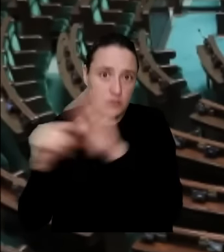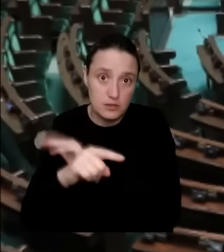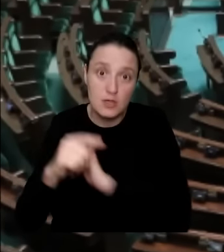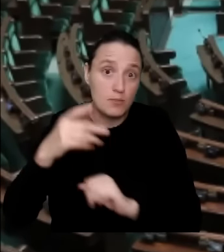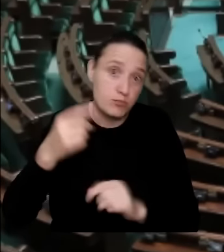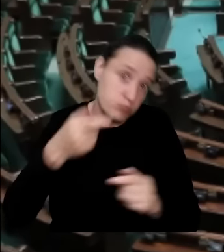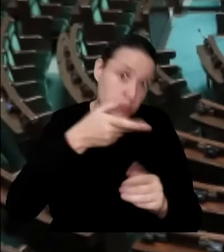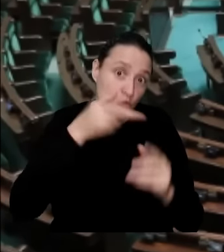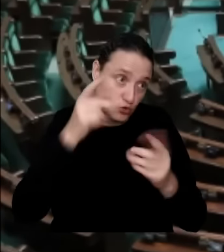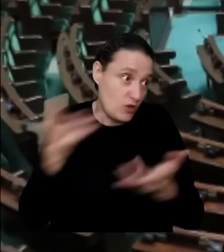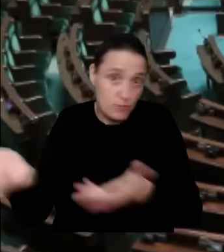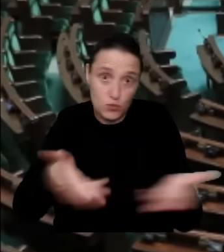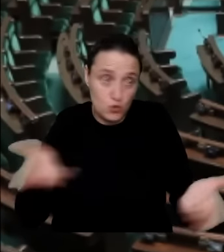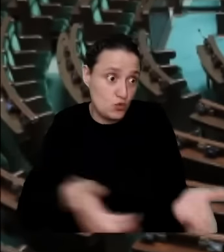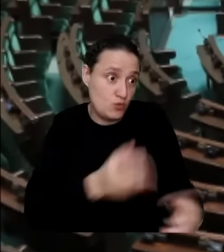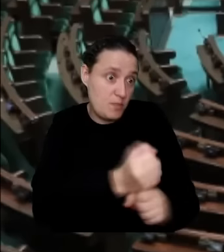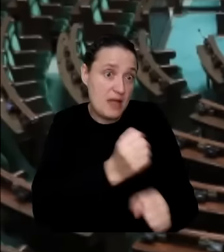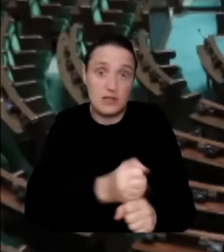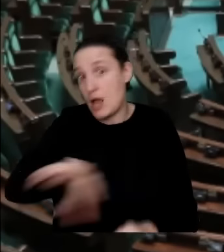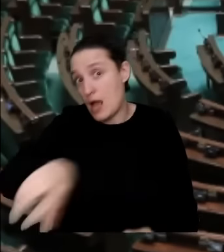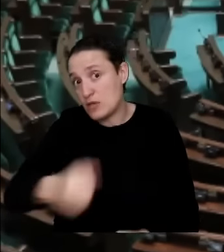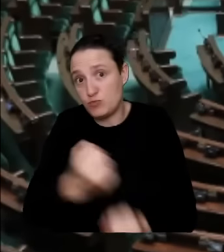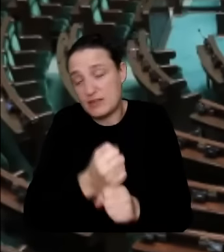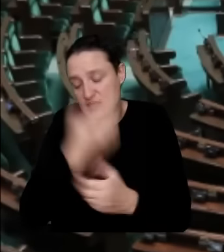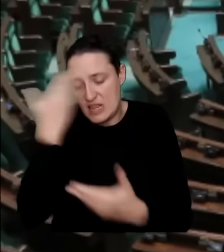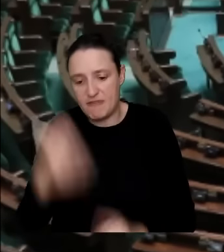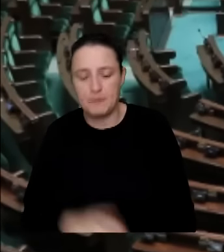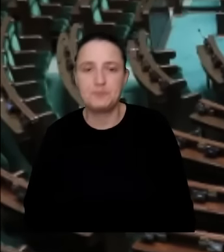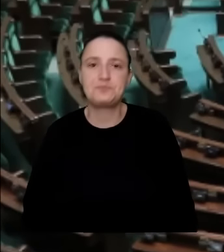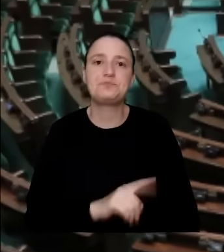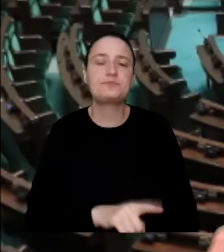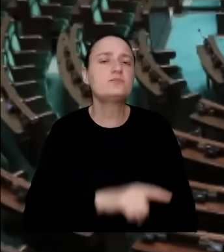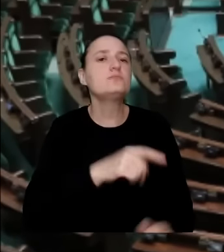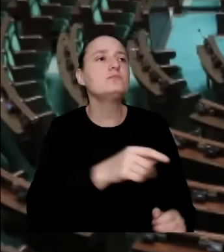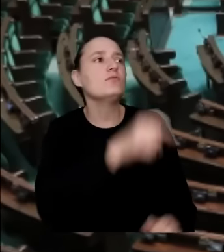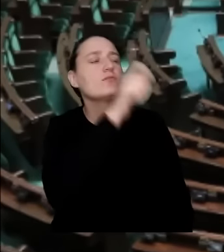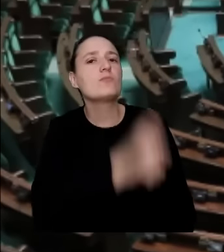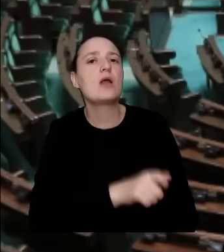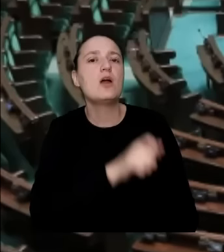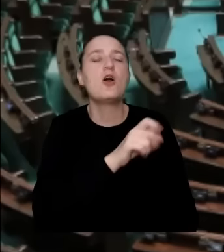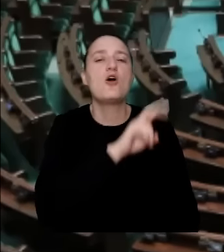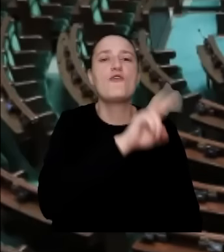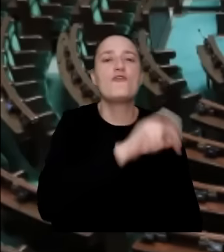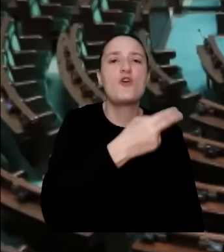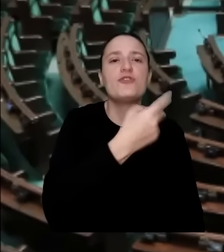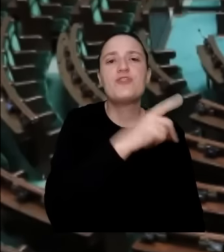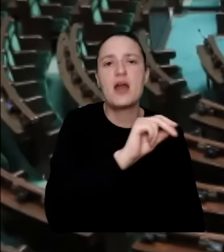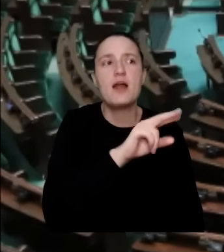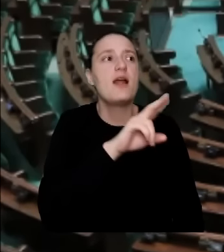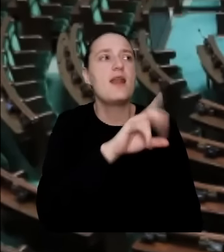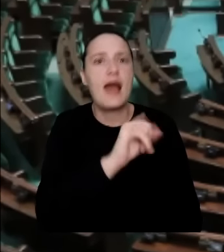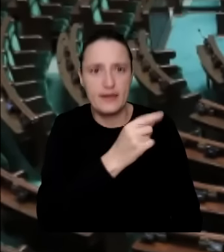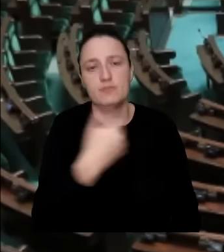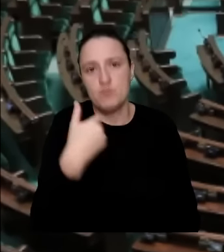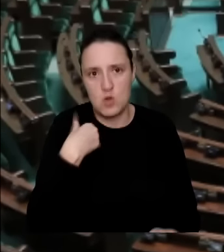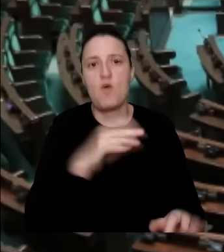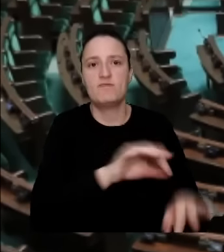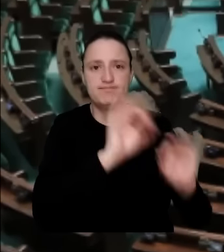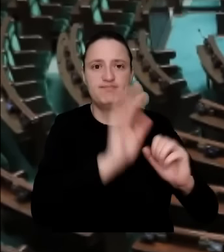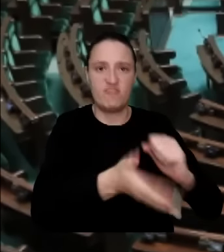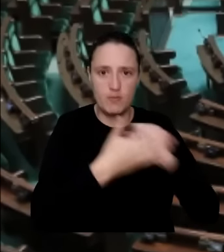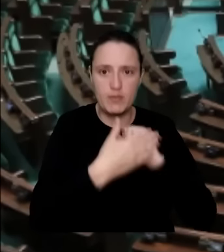ja mam pytanie na serio bo zaczęliśmy od tego że vl została wybrana głosami iplu socjaldemokratów